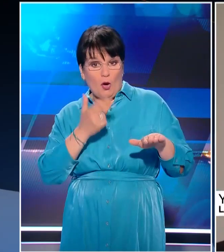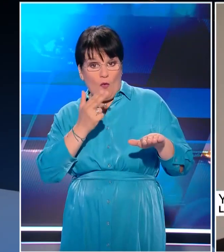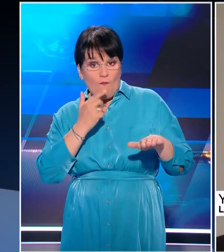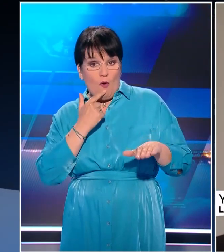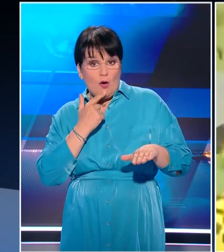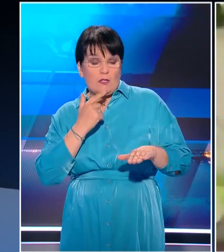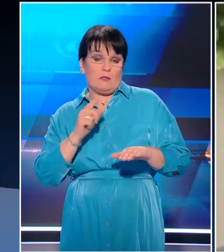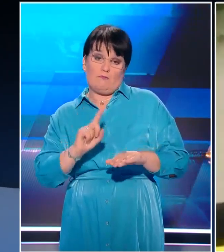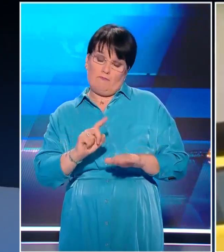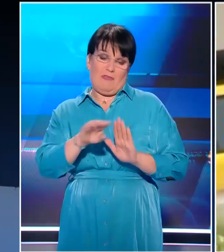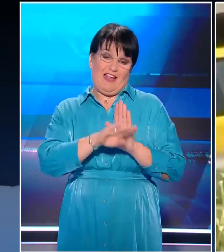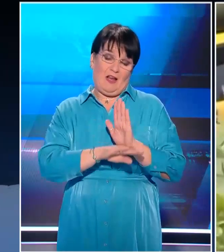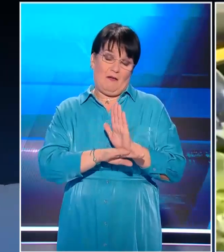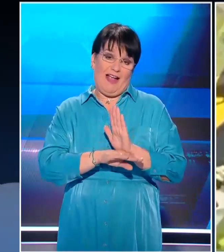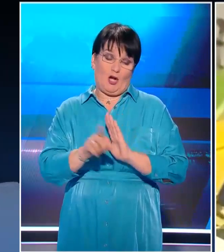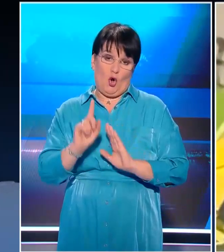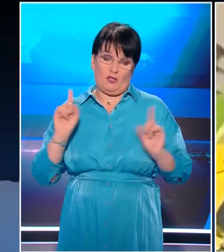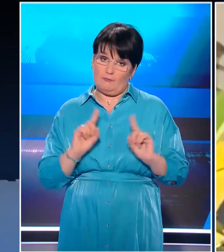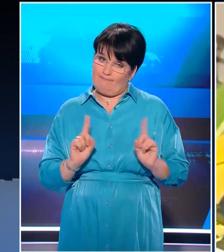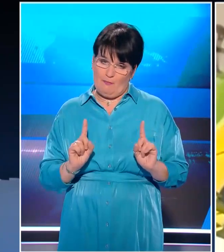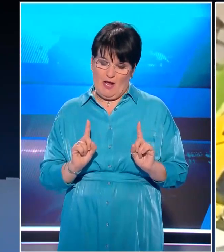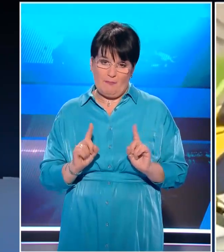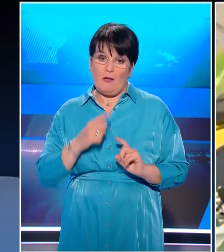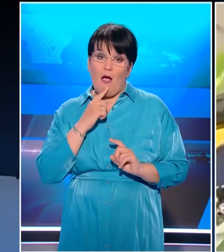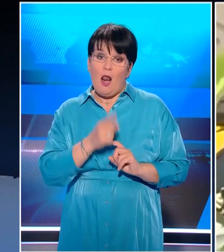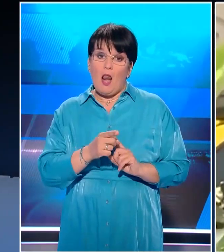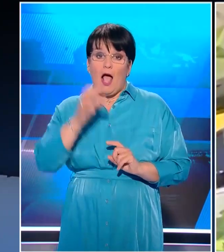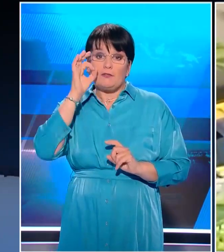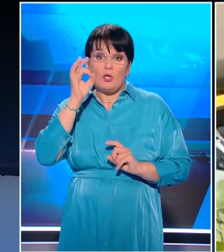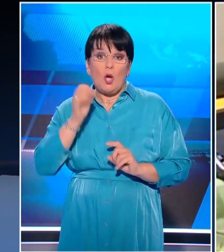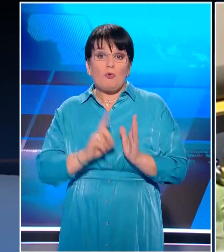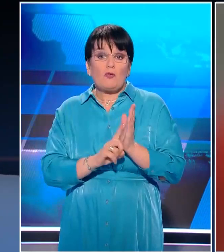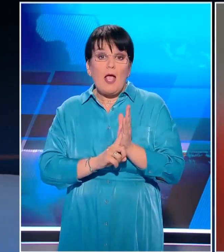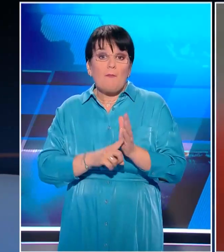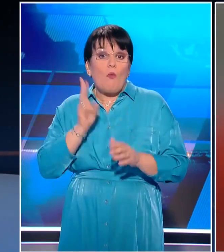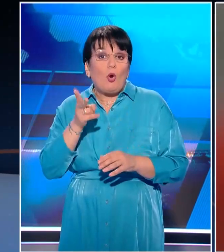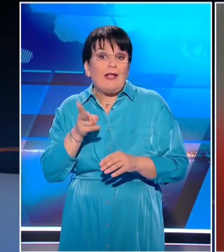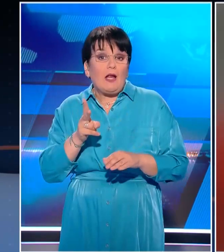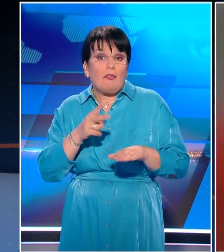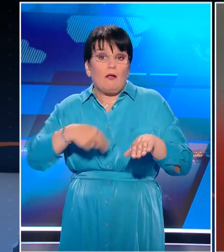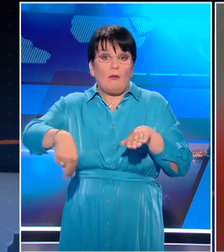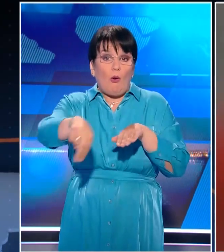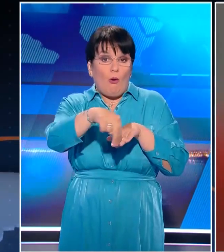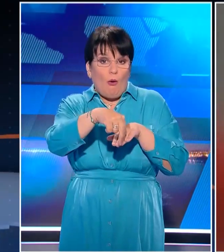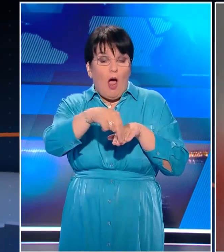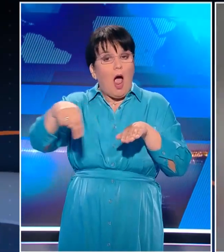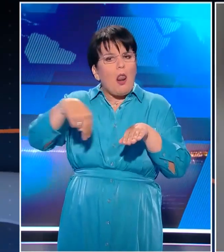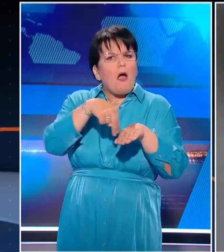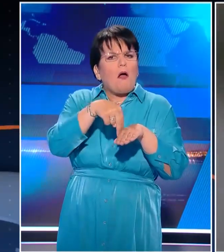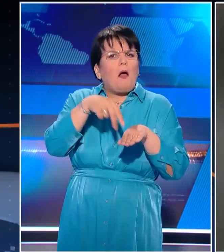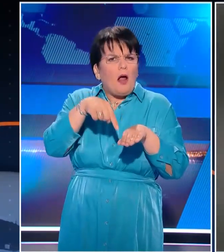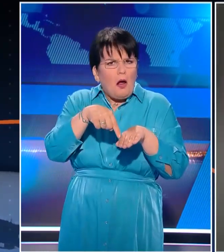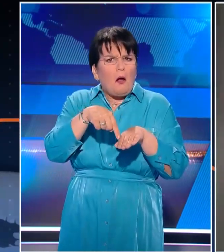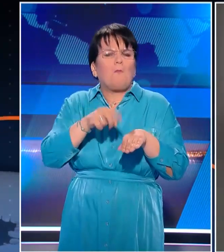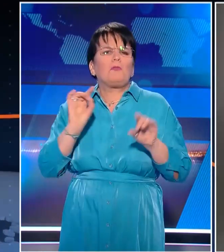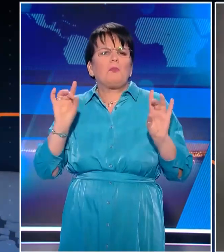under regulations. The officer would have to be in danger, and this was not the case as we can clearly see in the video. The officers are beside and not in front of the